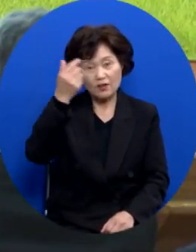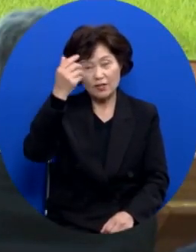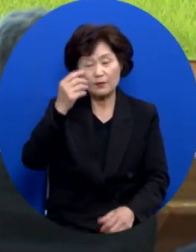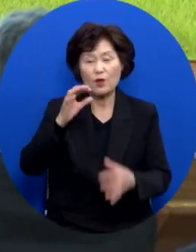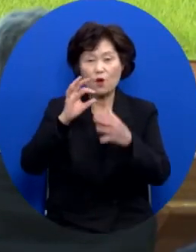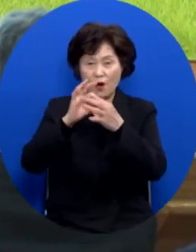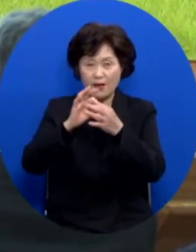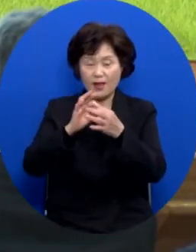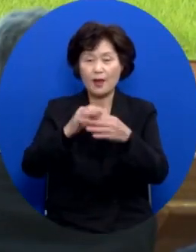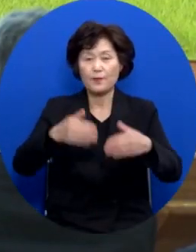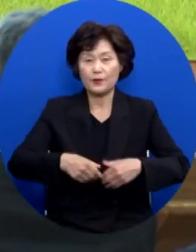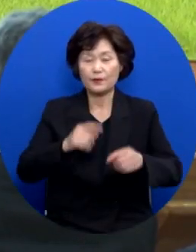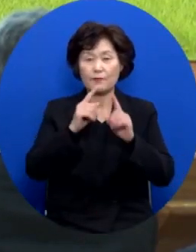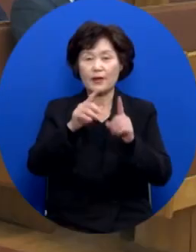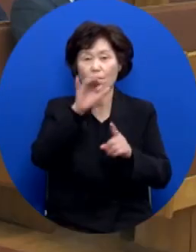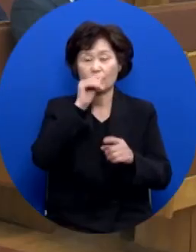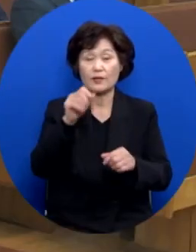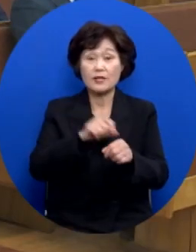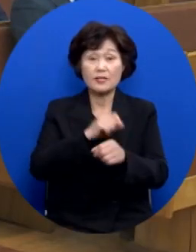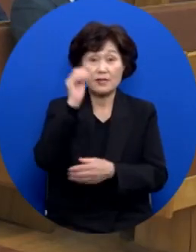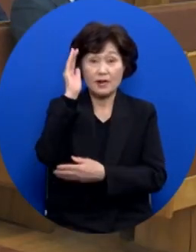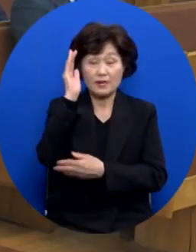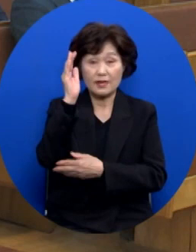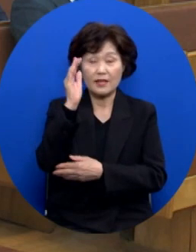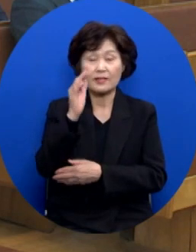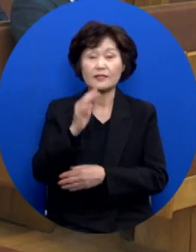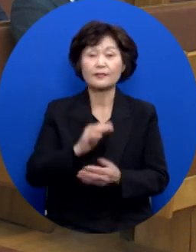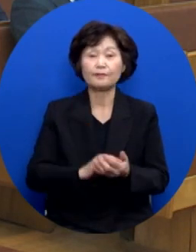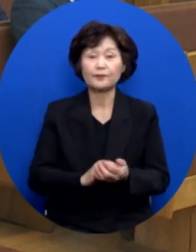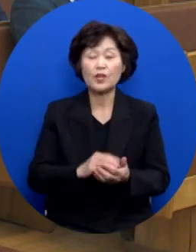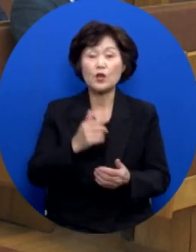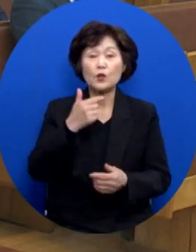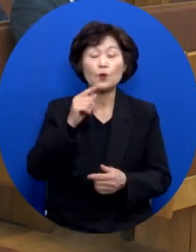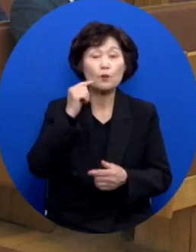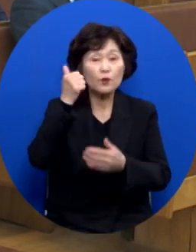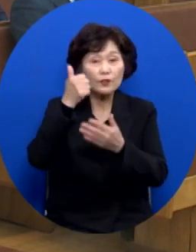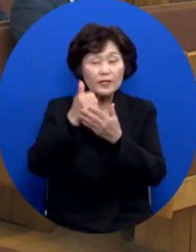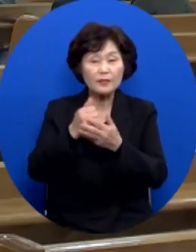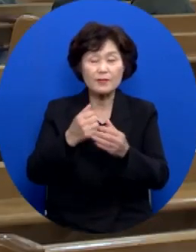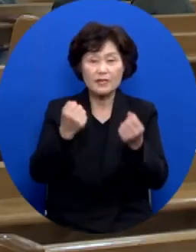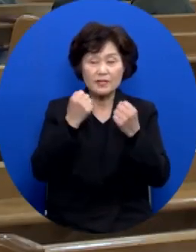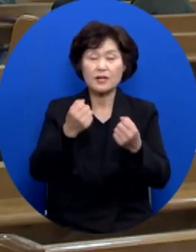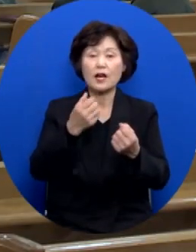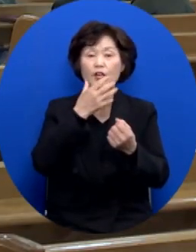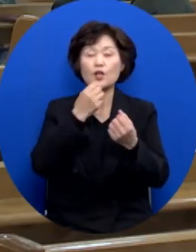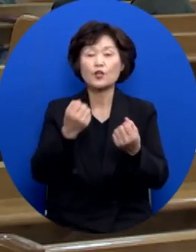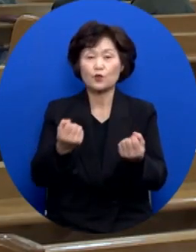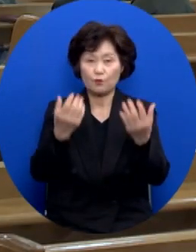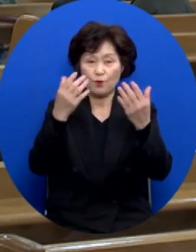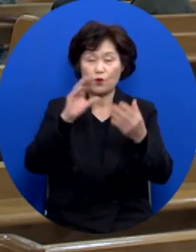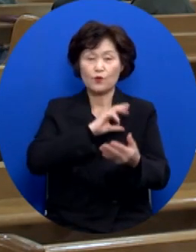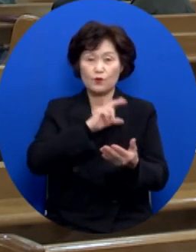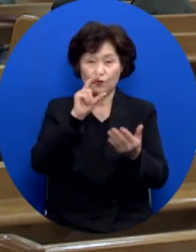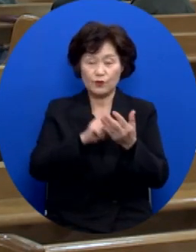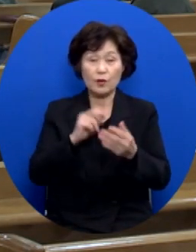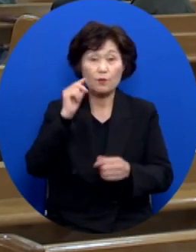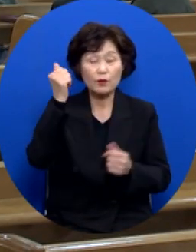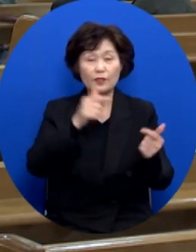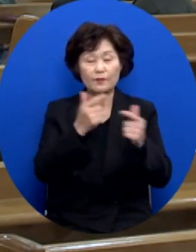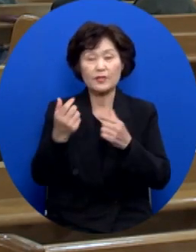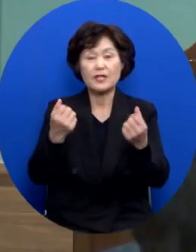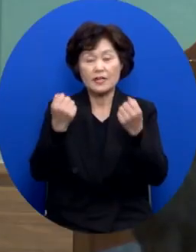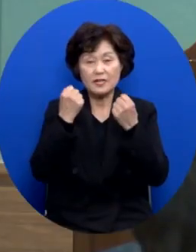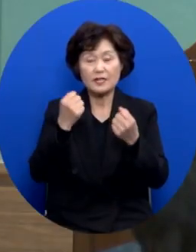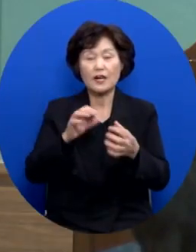강조했습니다 이어진 특강에서는 창원 만나교회 노우 목사가 건강의 축복을 주제로 목회자들의 건강 관리에 대한